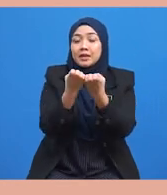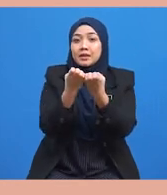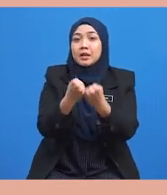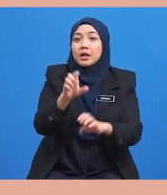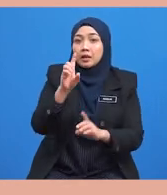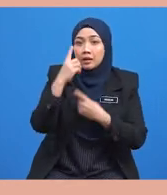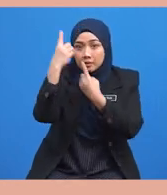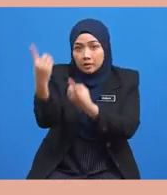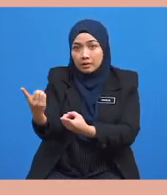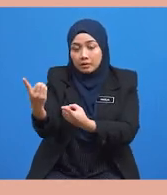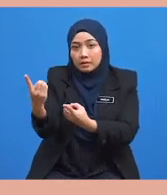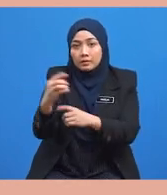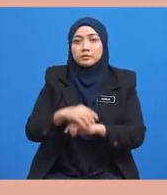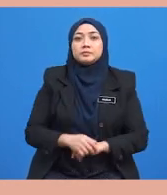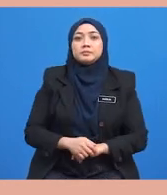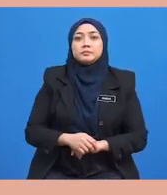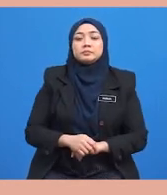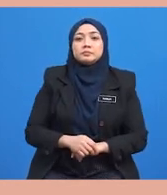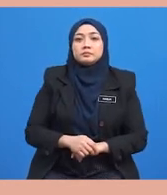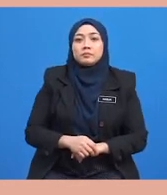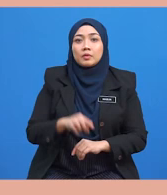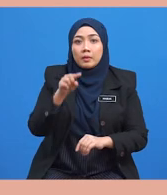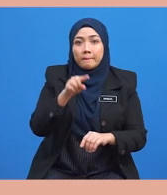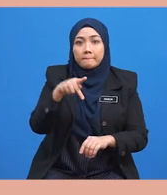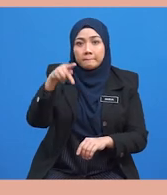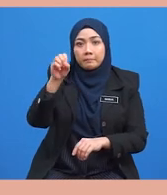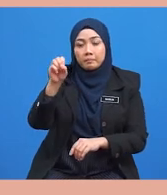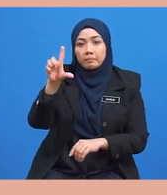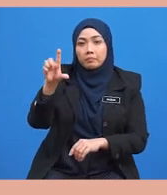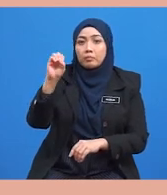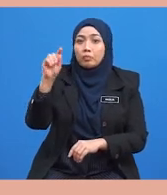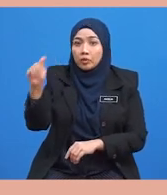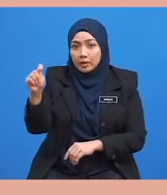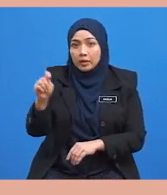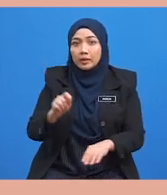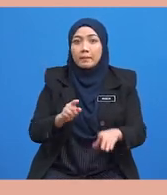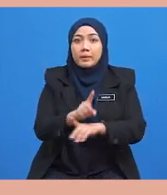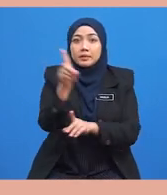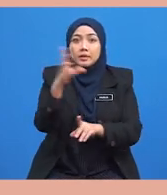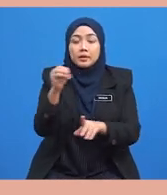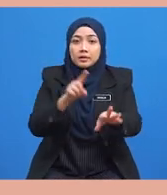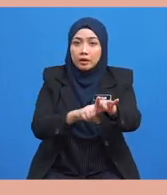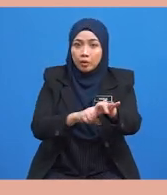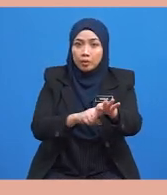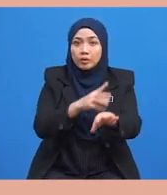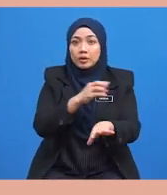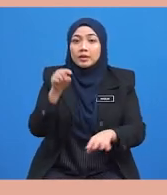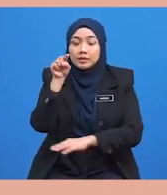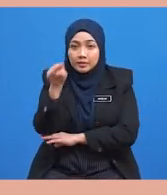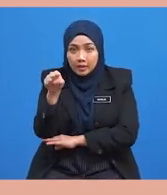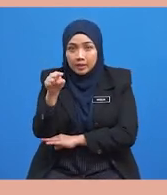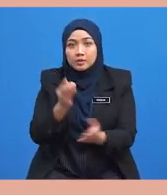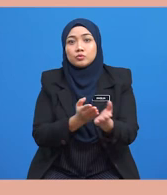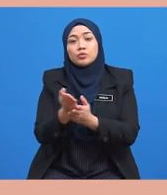plot batang dan daun dan plot titik. Terusnya, membuat kesimpulan.